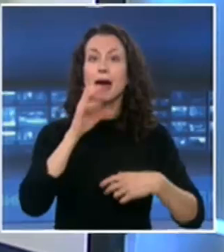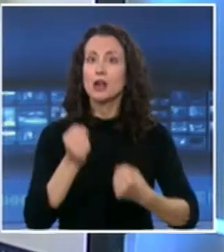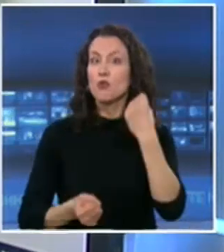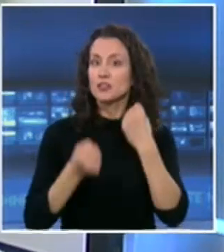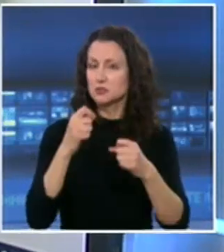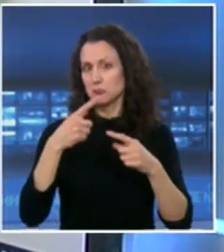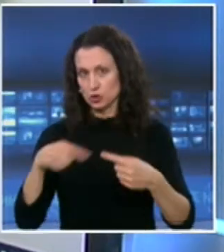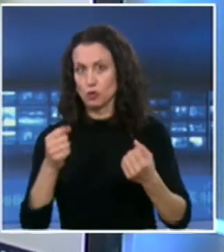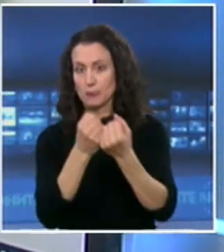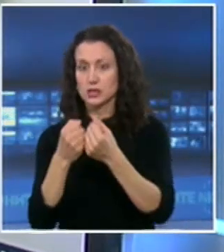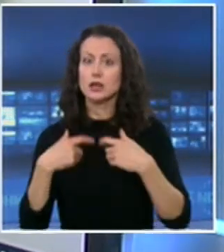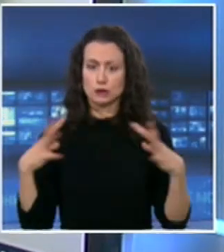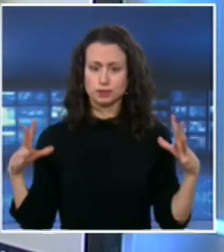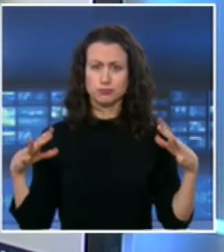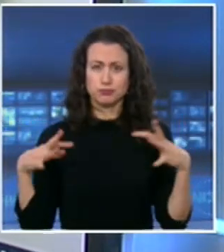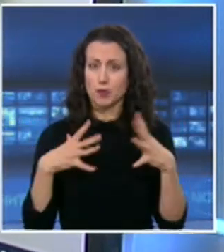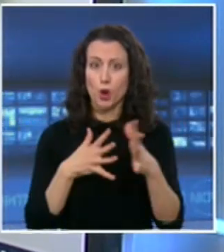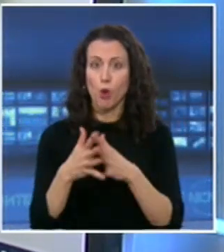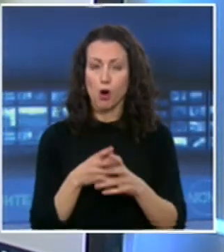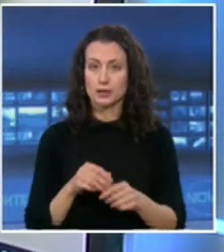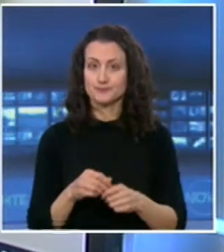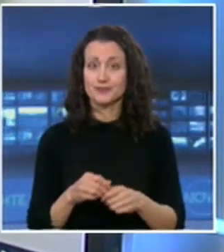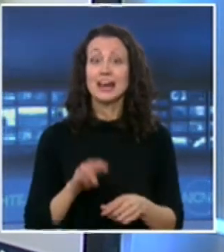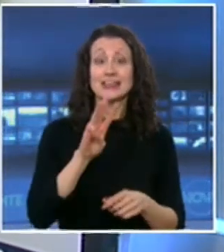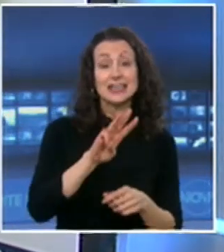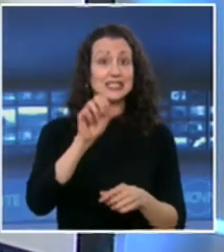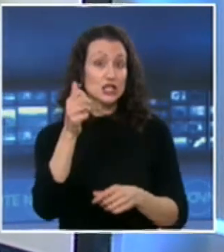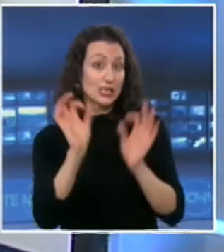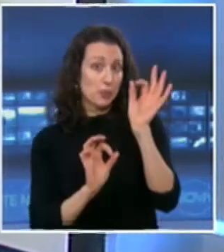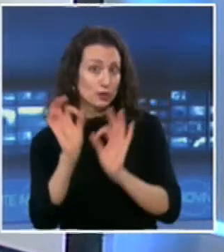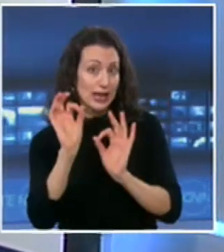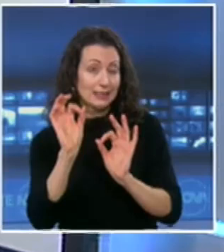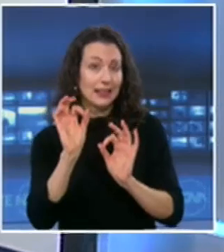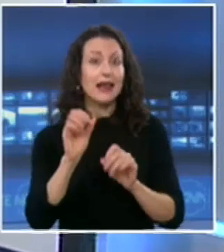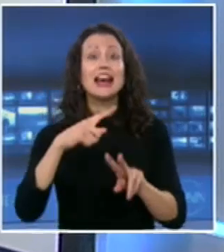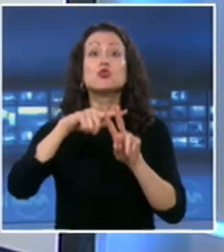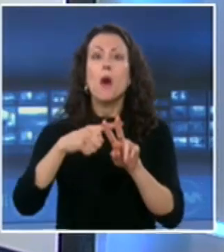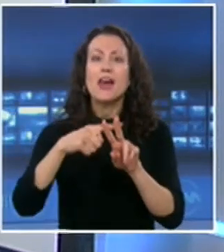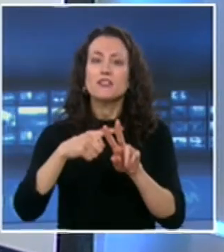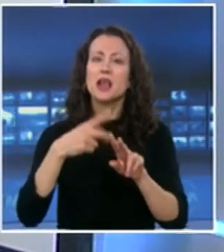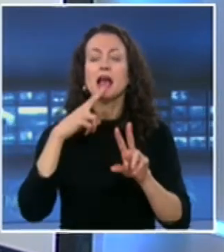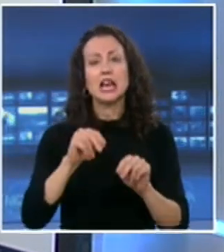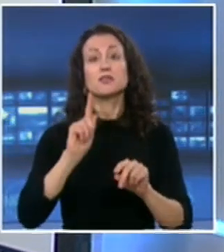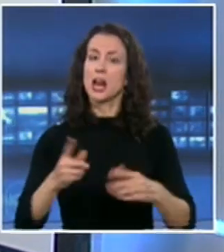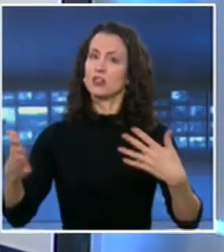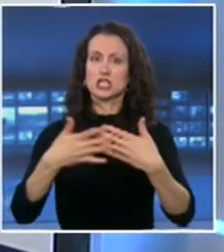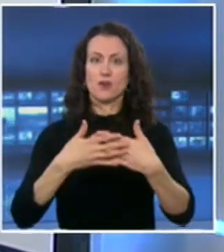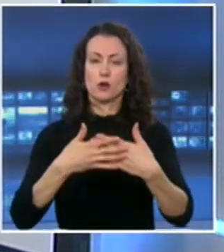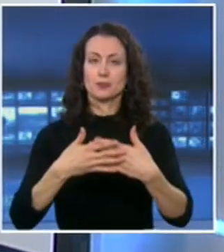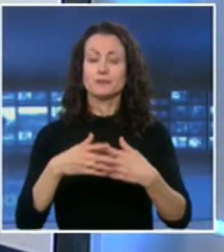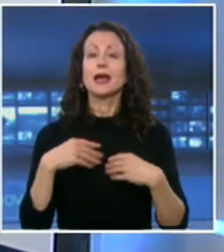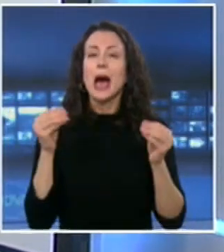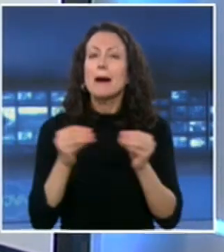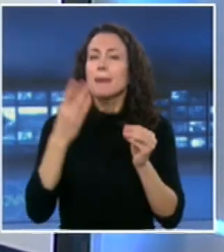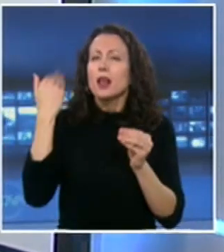събират повече хора. 36% от анкетираните през ноември са за такава мярка, докато през април